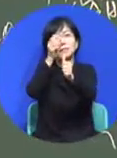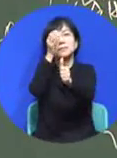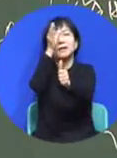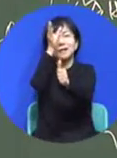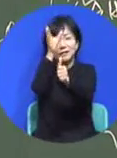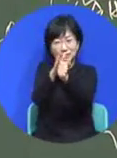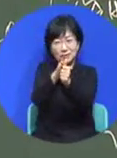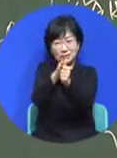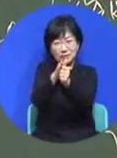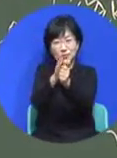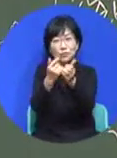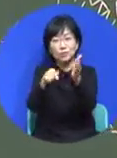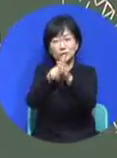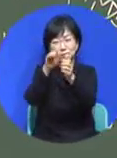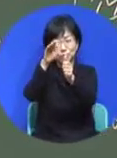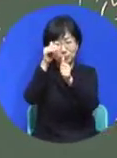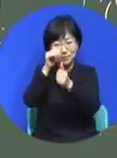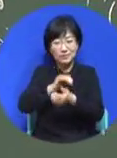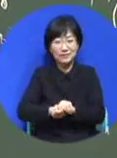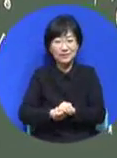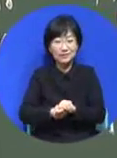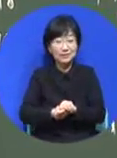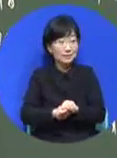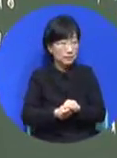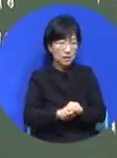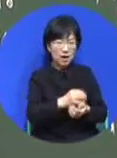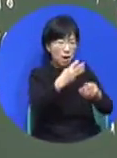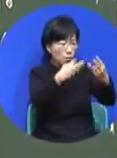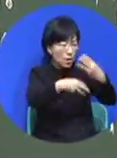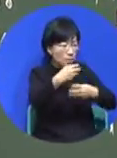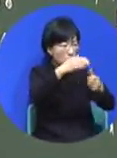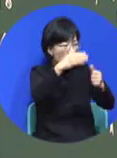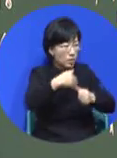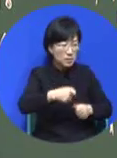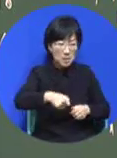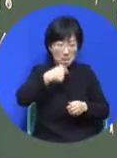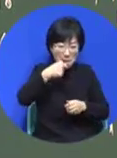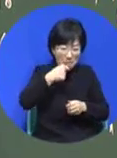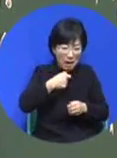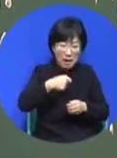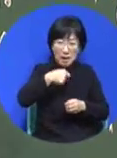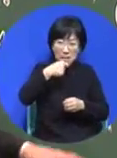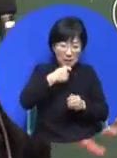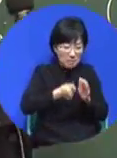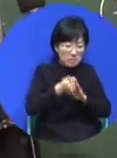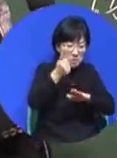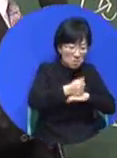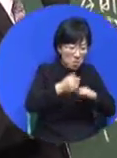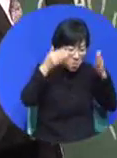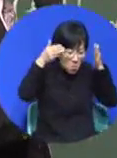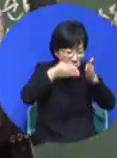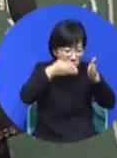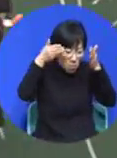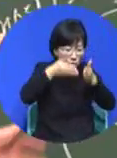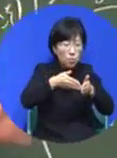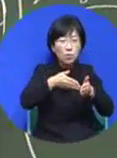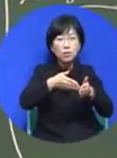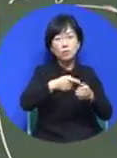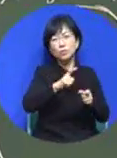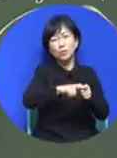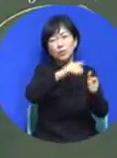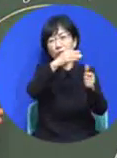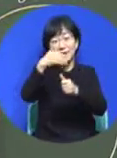nations. 렘넌트 불러가지고요. 캬, 내가 어떻게 밥 먹고 살 것이냐, 죽 먹고 살 것이냐 그런 수준이 아니라 그